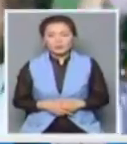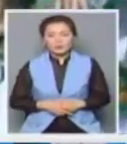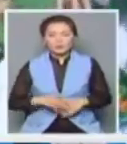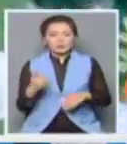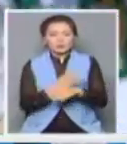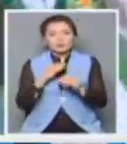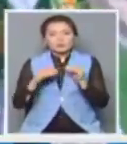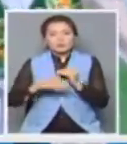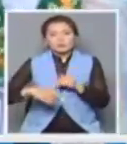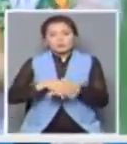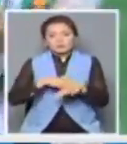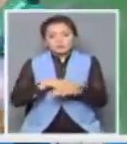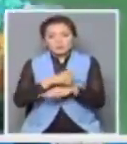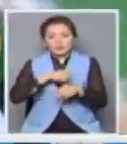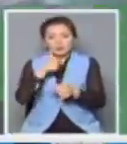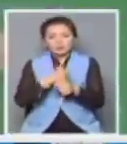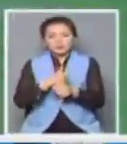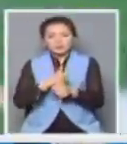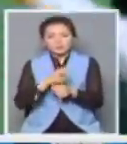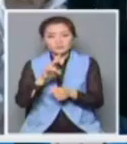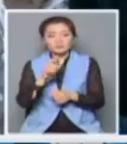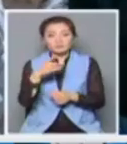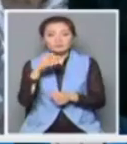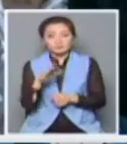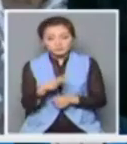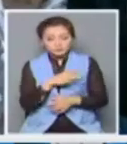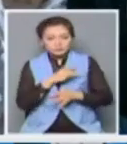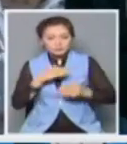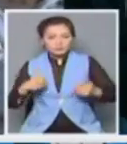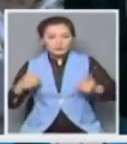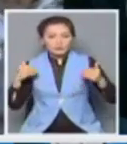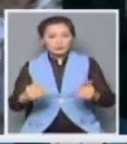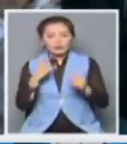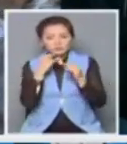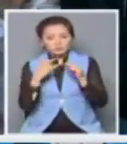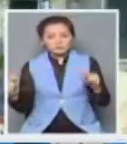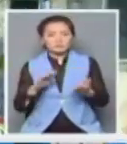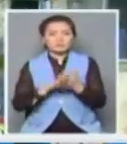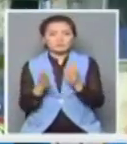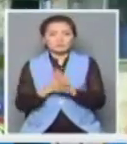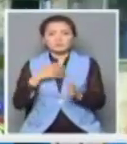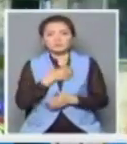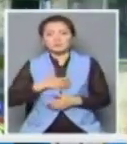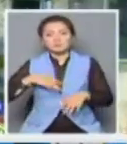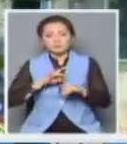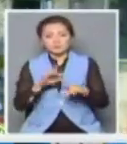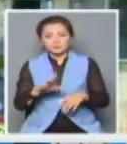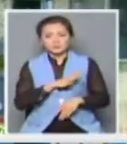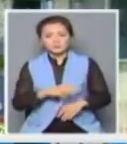Алдымен алаңға жиналған халықты аймақ басшысы Нұрлан Ноғаев мерекемен құттықтап дәстүрге айналған шараның маңызына